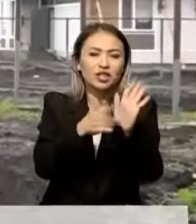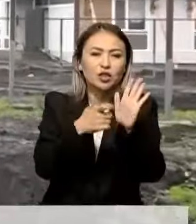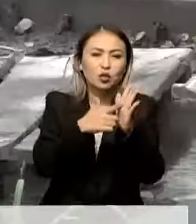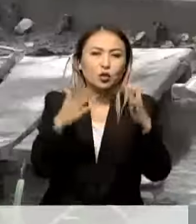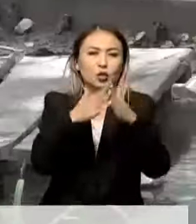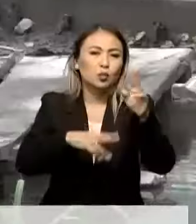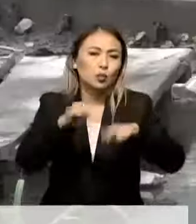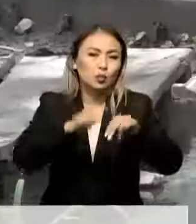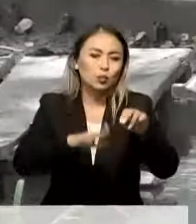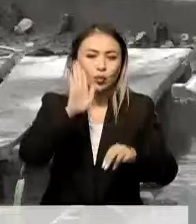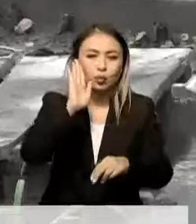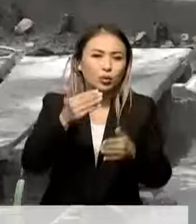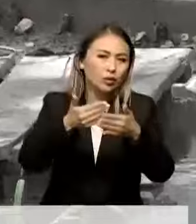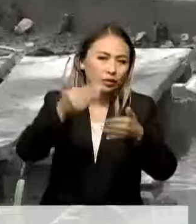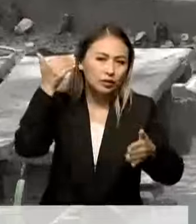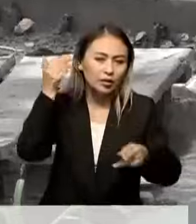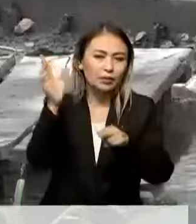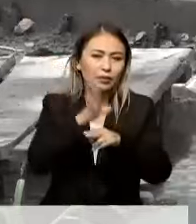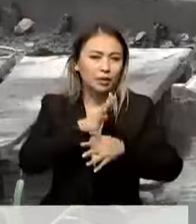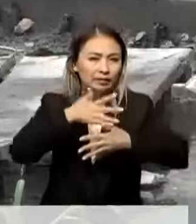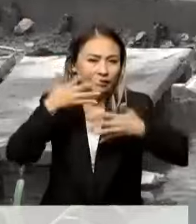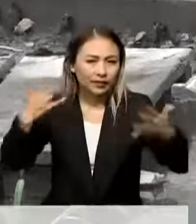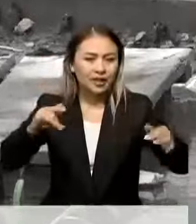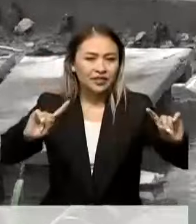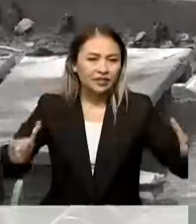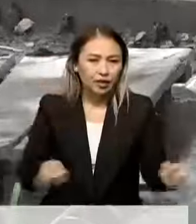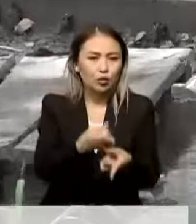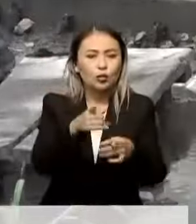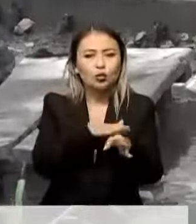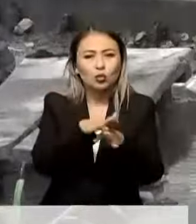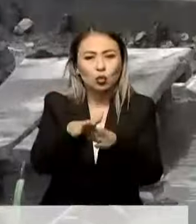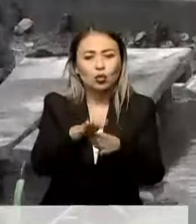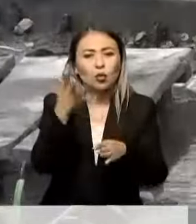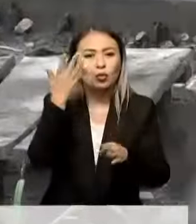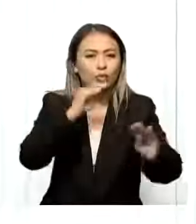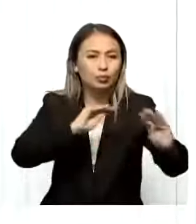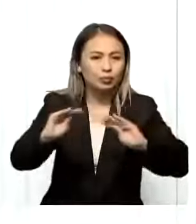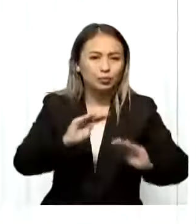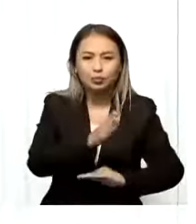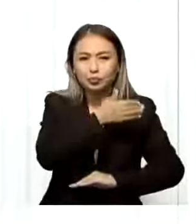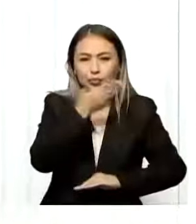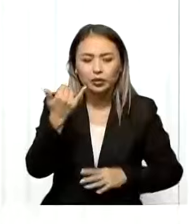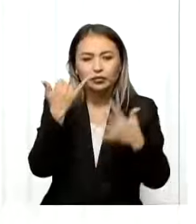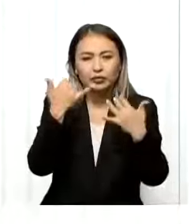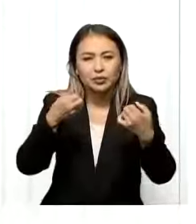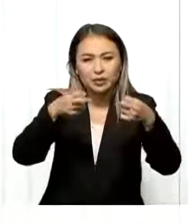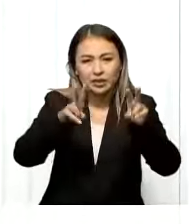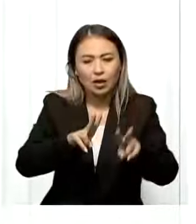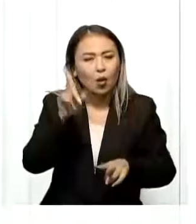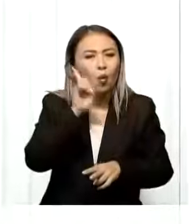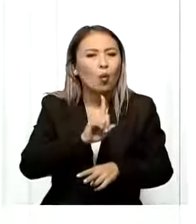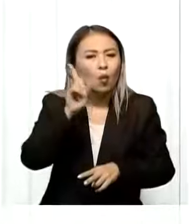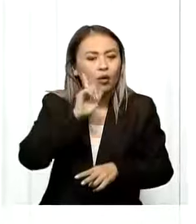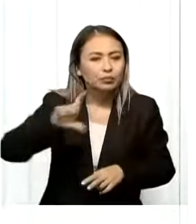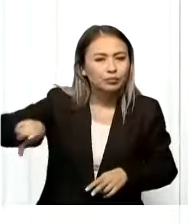үй салынады. Бұл аудан бұрын ендала еді, сондықтан инфрақұрылымы толық жүргізіліп болған жоқ дейді шенеуніктер. Қазір мамандар уақытша